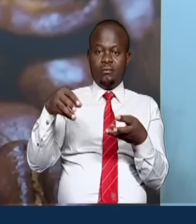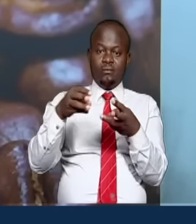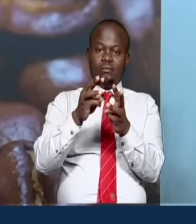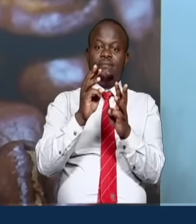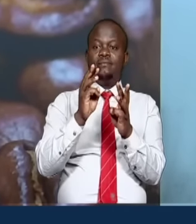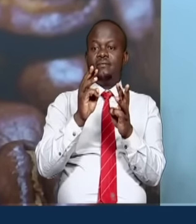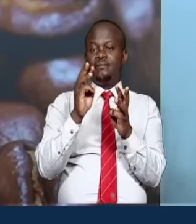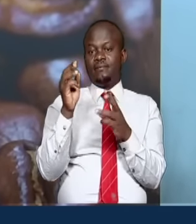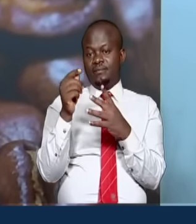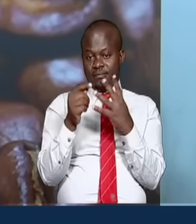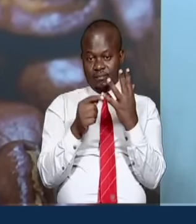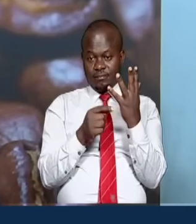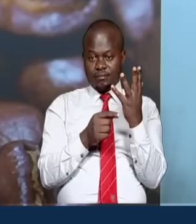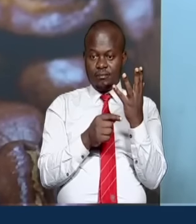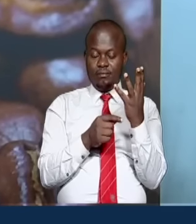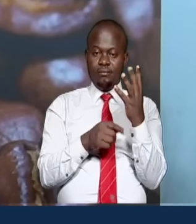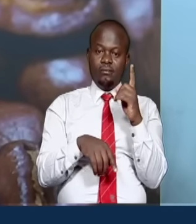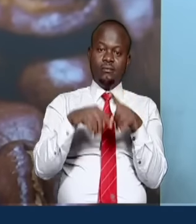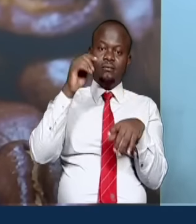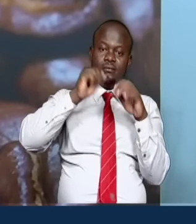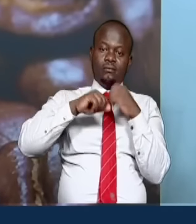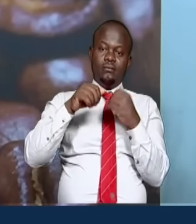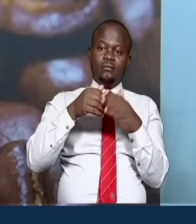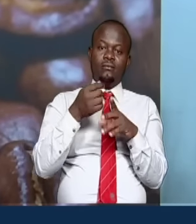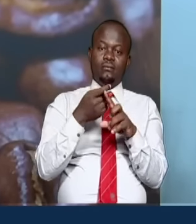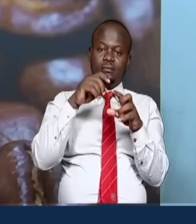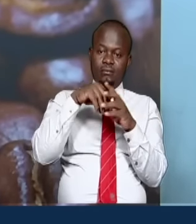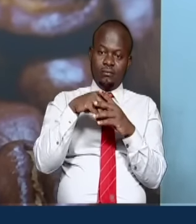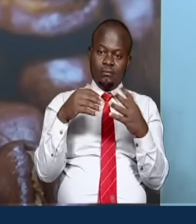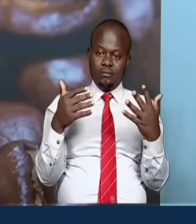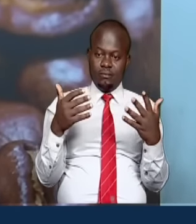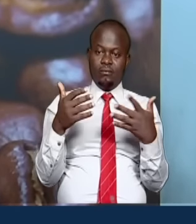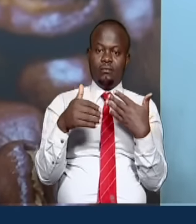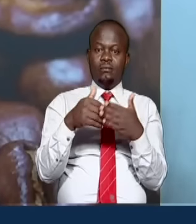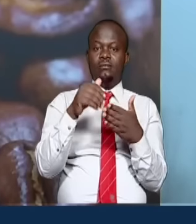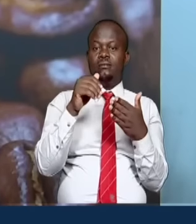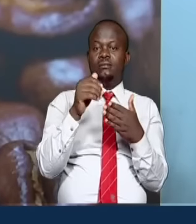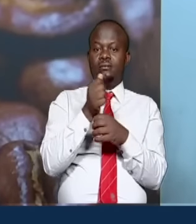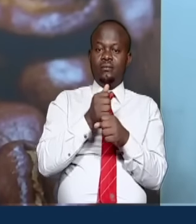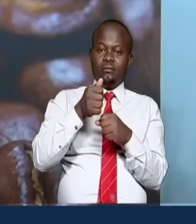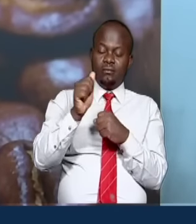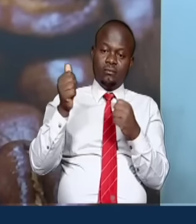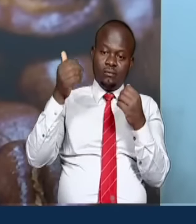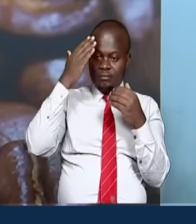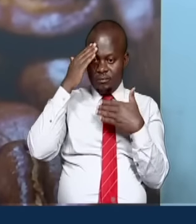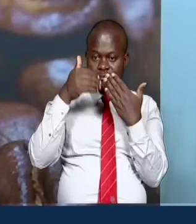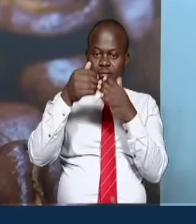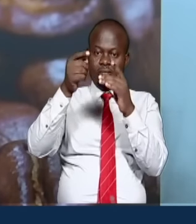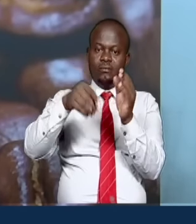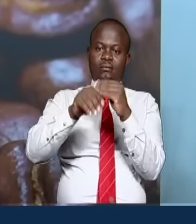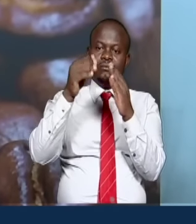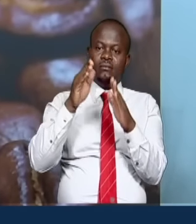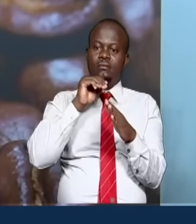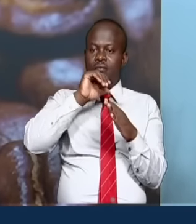icyo abatsinze amarushanwa bakuramo nuko ikawa yabimenyekana ikagera no kubaguzi